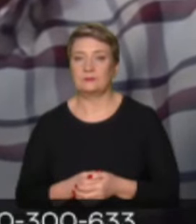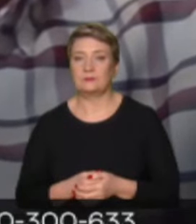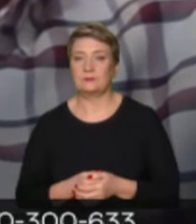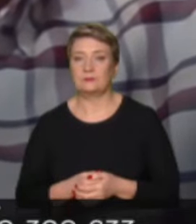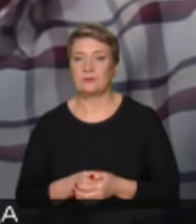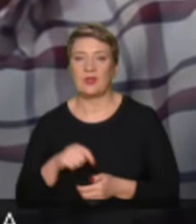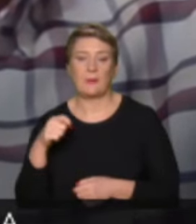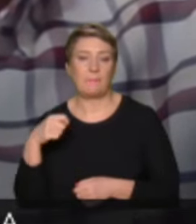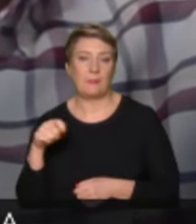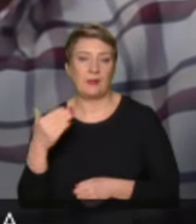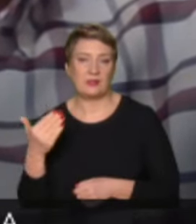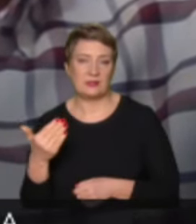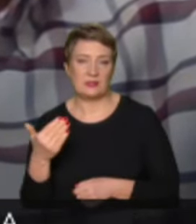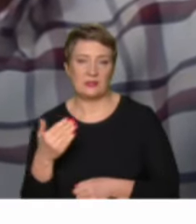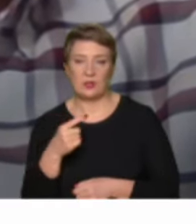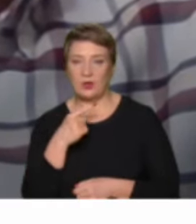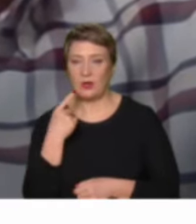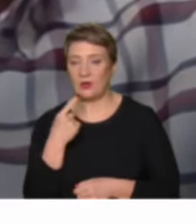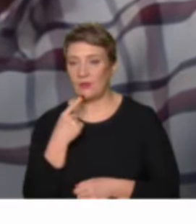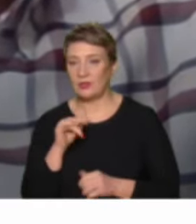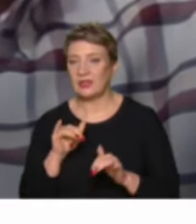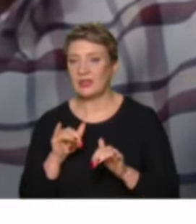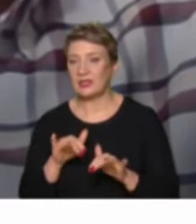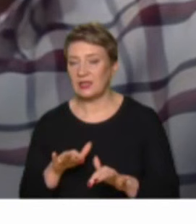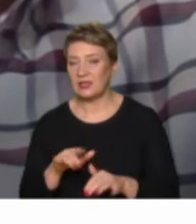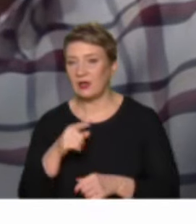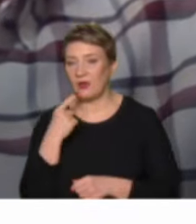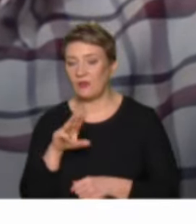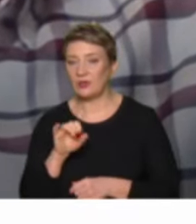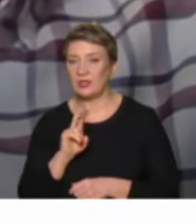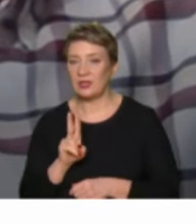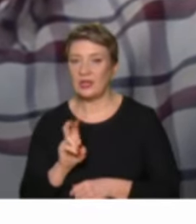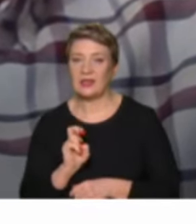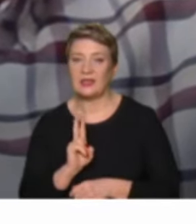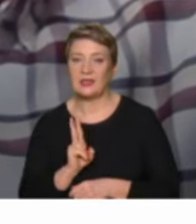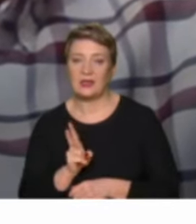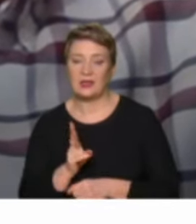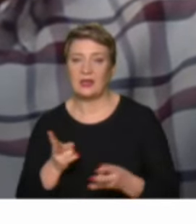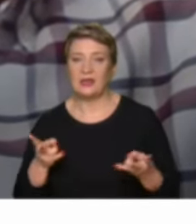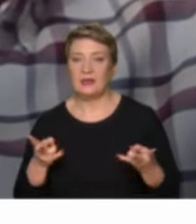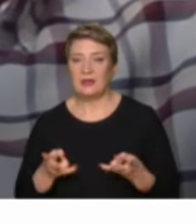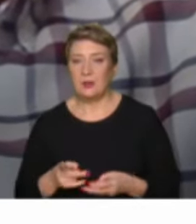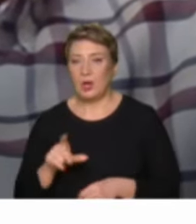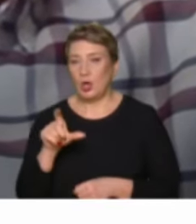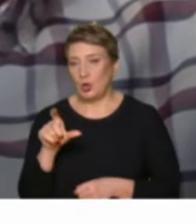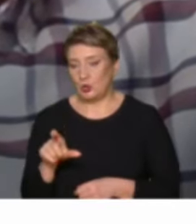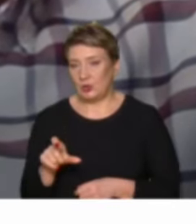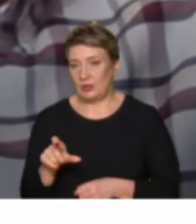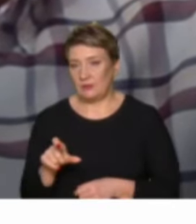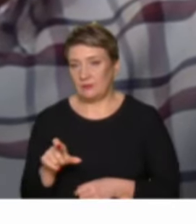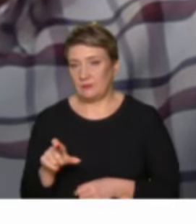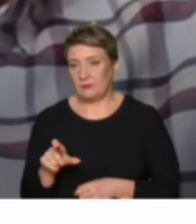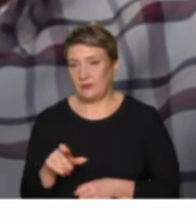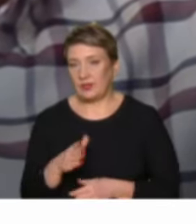Президент говорить обнадійливо і говорить так, як треба людині, яка має на